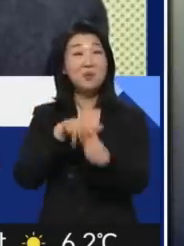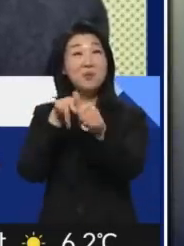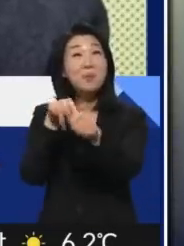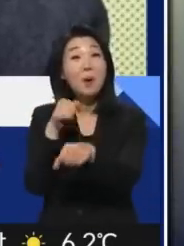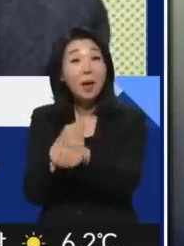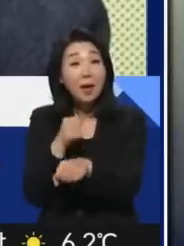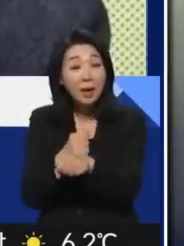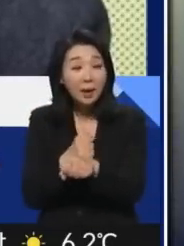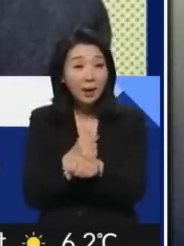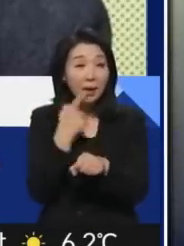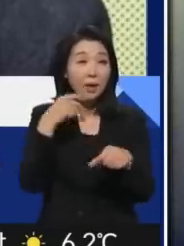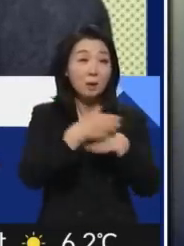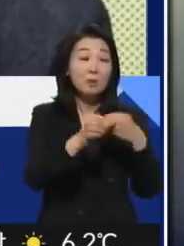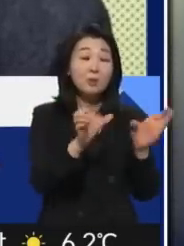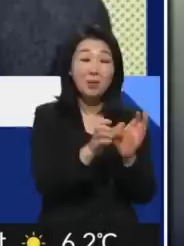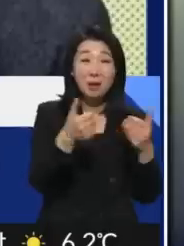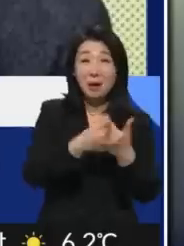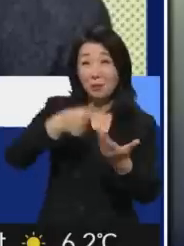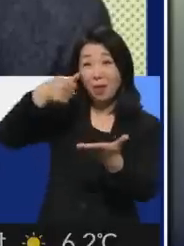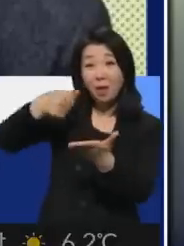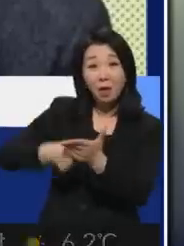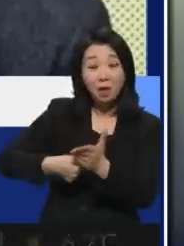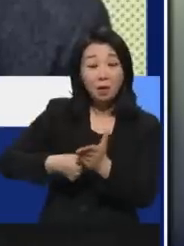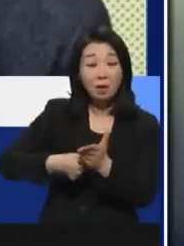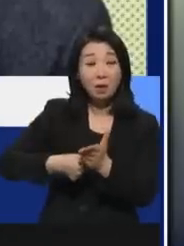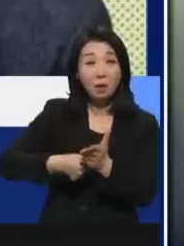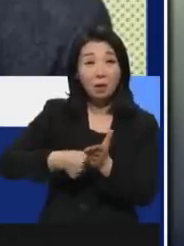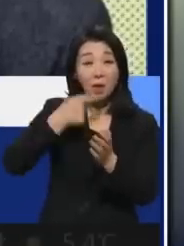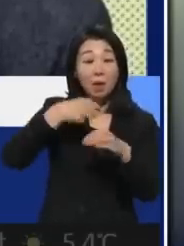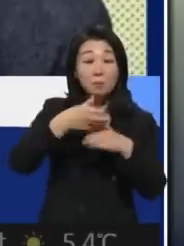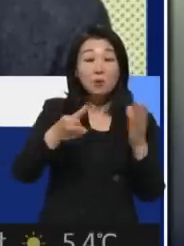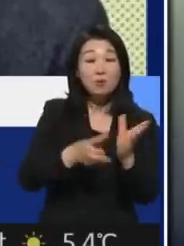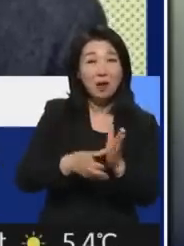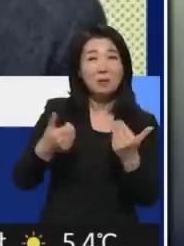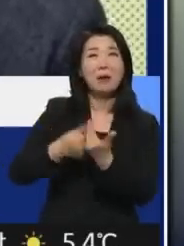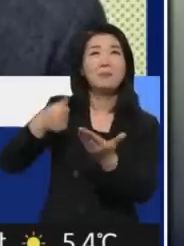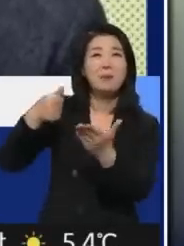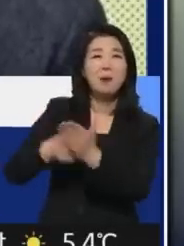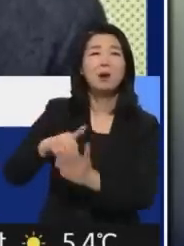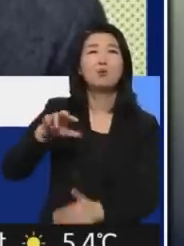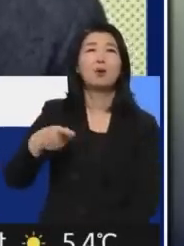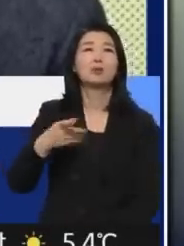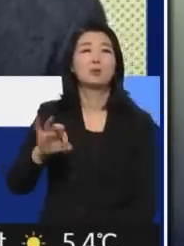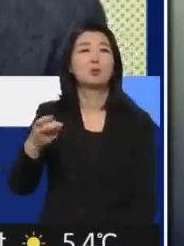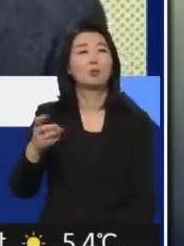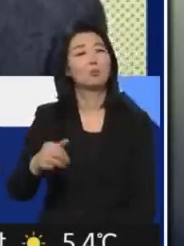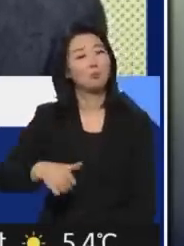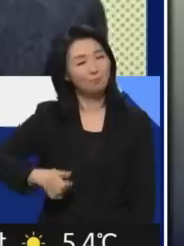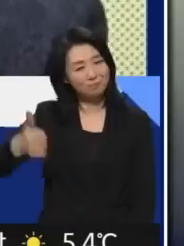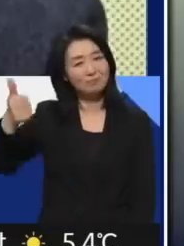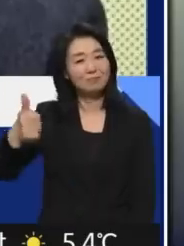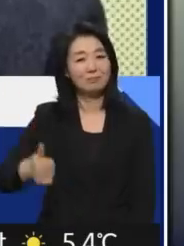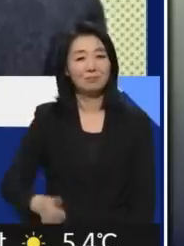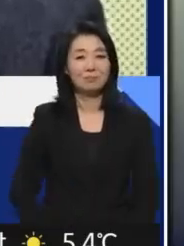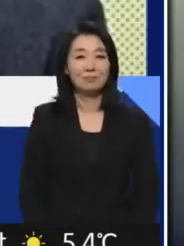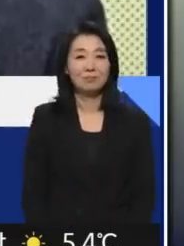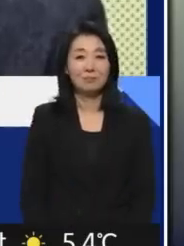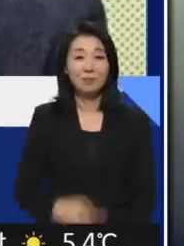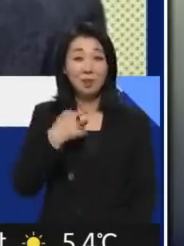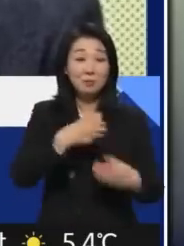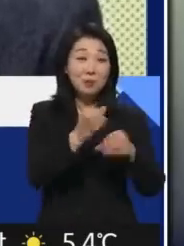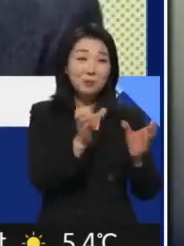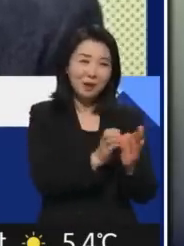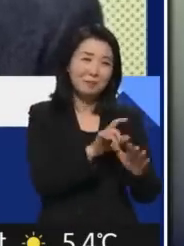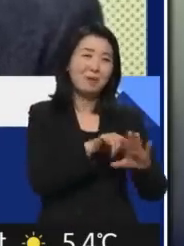나오면 민주당이 역선택을 한다. 민주당은 역선택하면 권성동 대표 뽑겠죠. 네, 네. 그렇겠죠. 네. 이게 민주당의 속내인